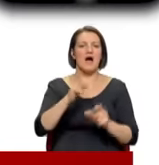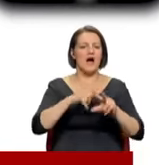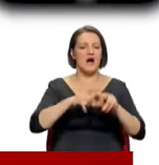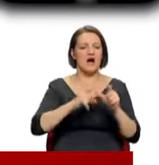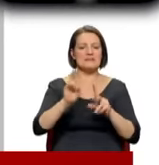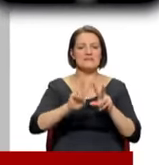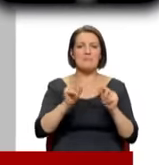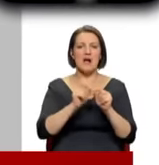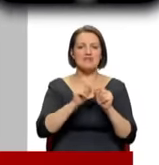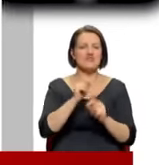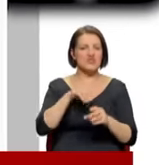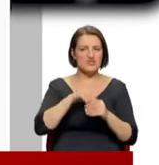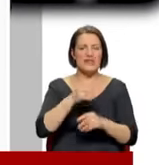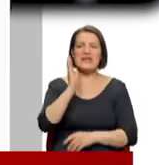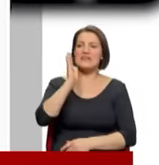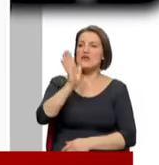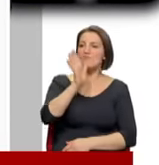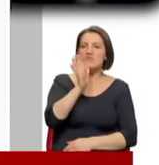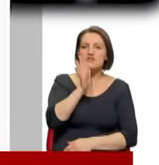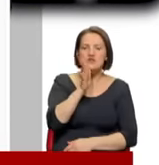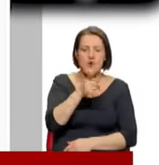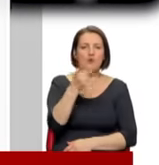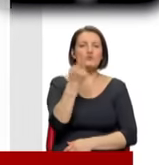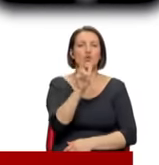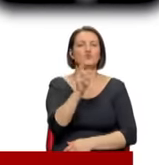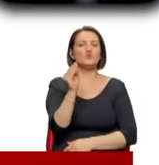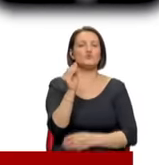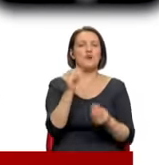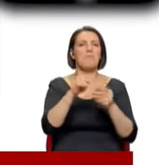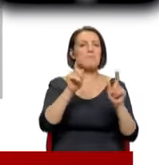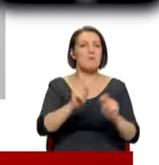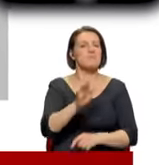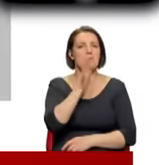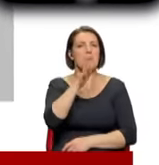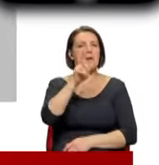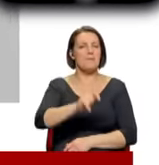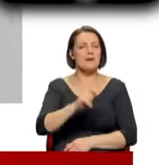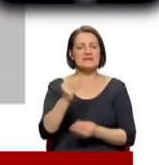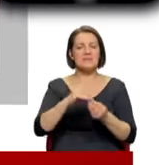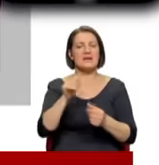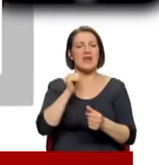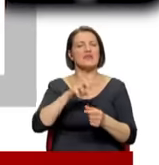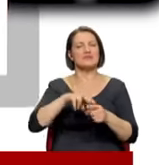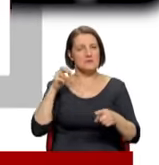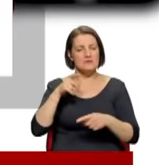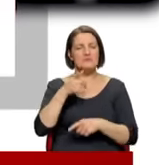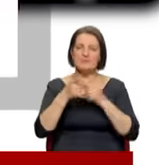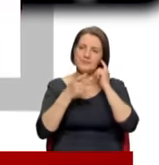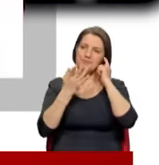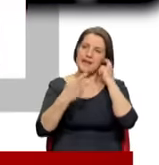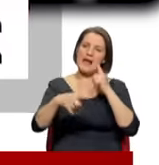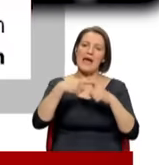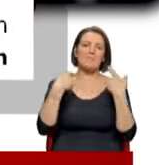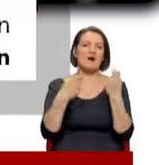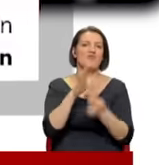için gideceğini bilerek %30 zam verdi dedi. Zammı geri çekmesini, belediyeye aylık 40 milyon lira ek maliyet var